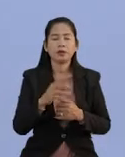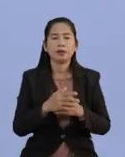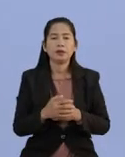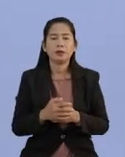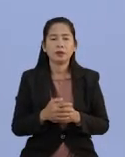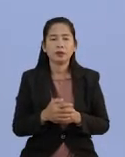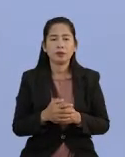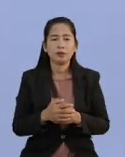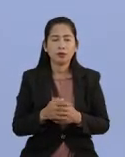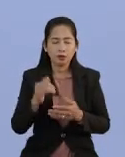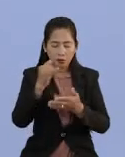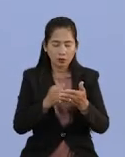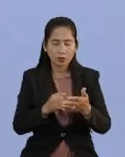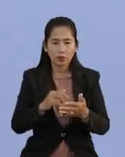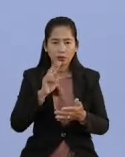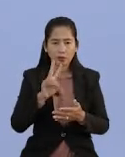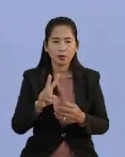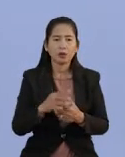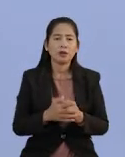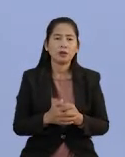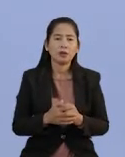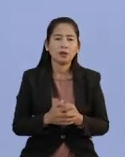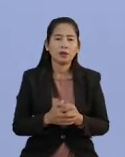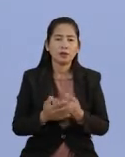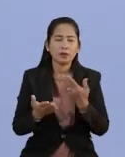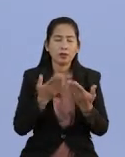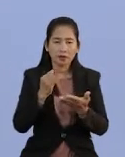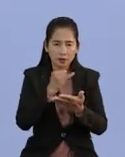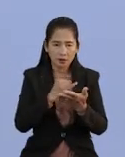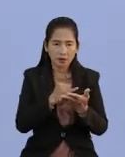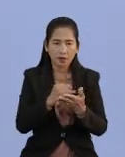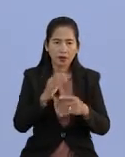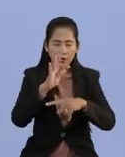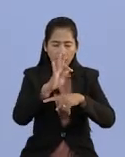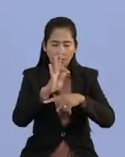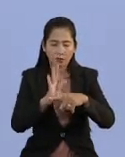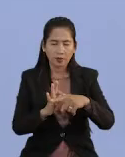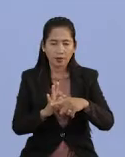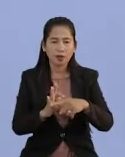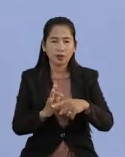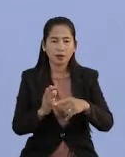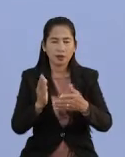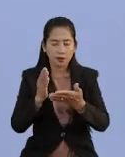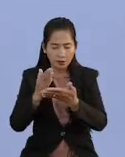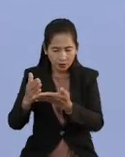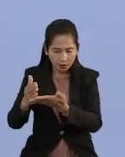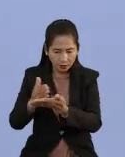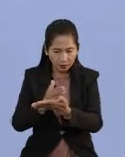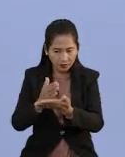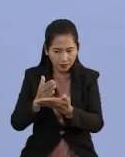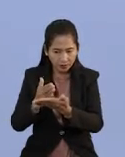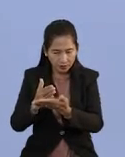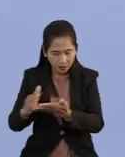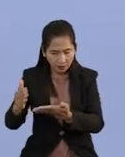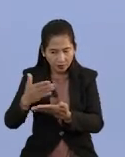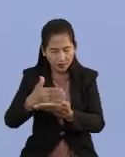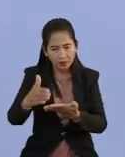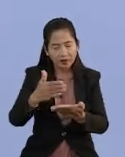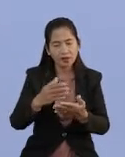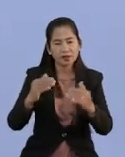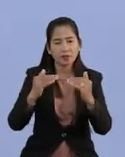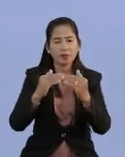pì chả nè cung cung vô pì chẳng phải sanh bao giờ sẽ chia prophe tang chậm này đây nè cung cung mấy nằng cứ sma nằng bồn